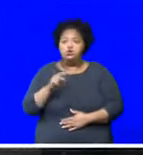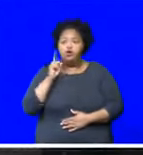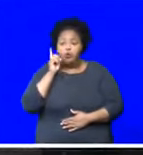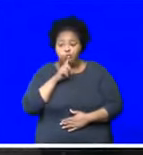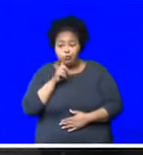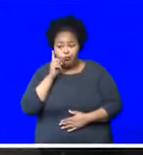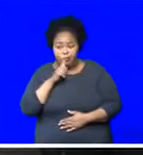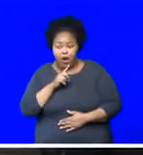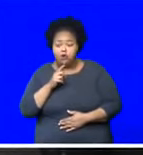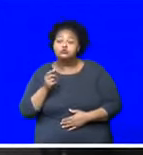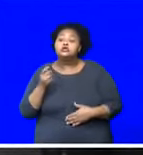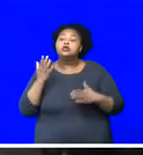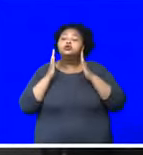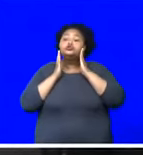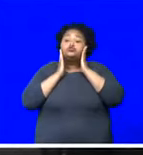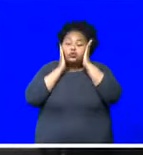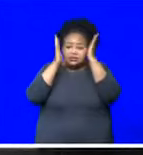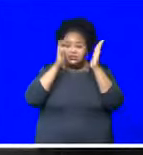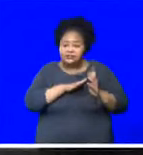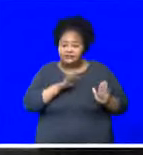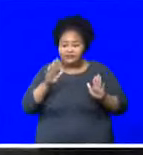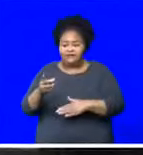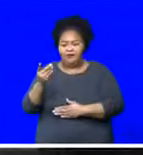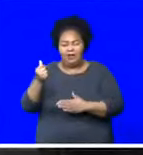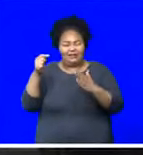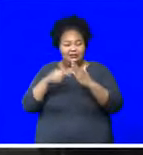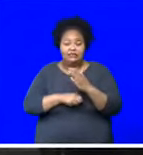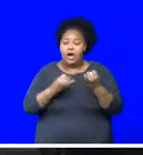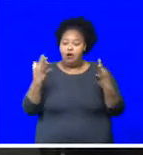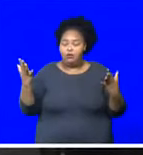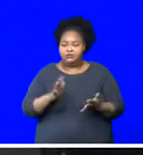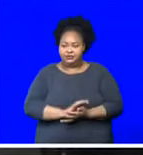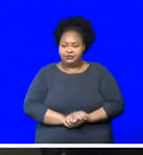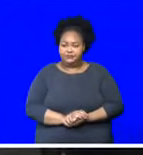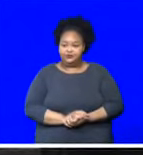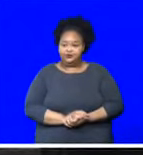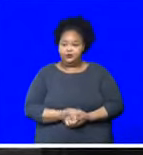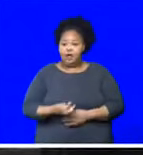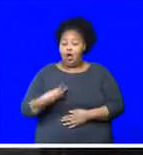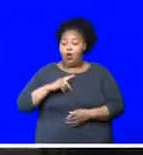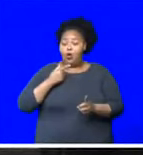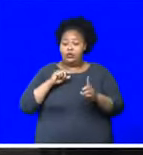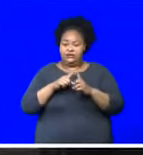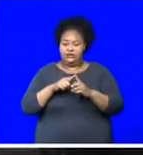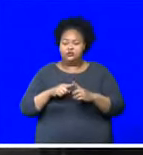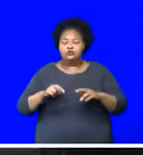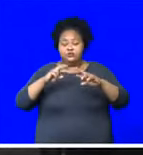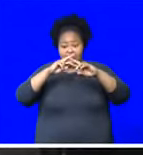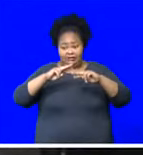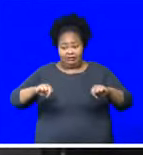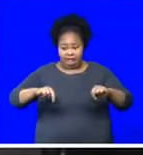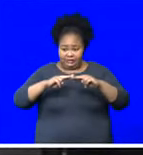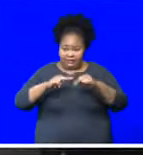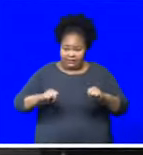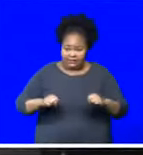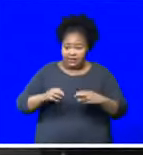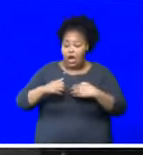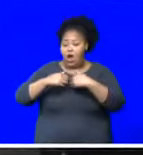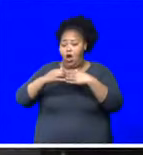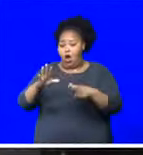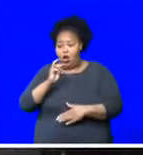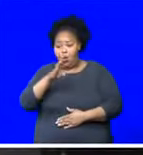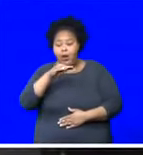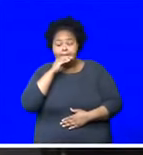kangakanani. Sibuka kuthi sitawusukumisa lucwaningo Nhlonhlwandlunkulu lolutasibalela